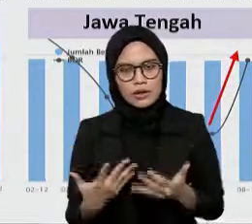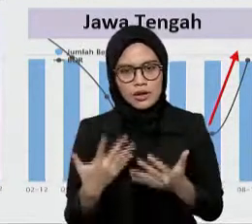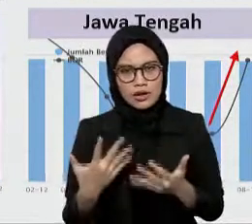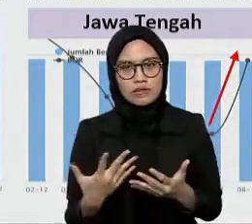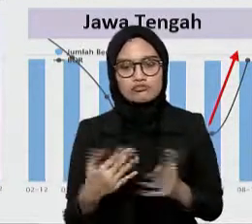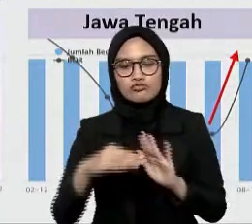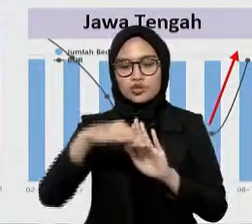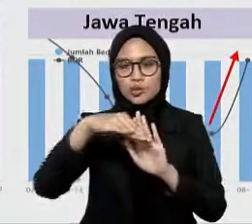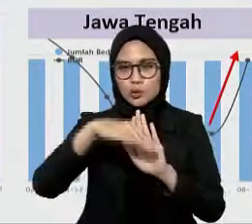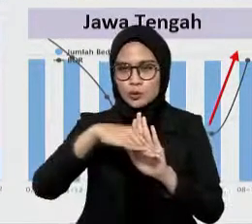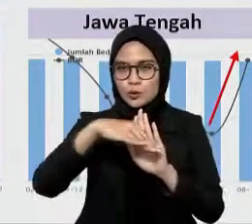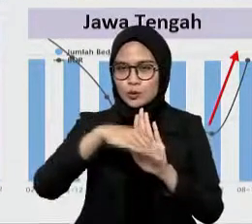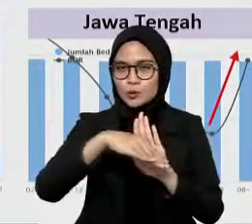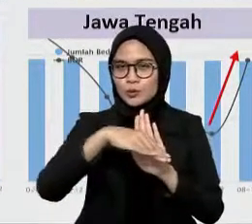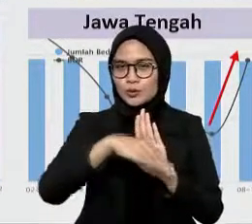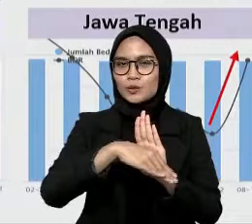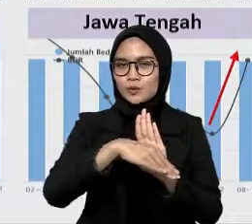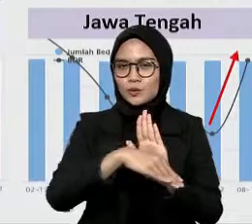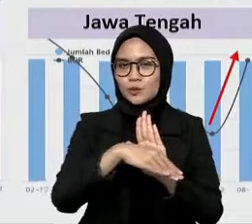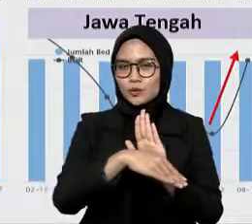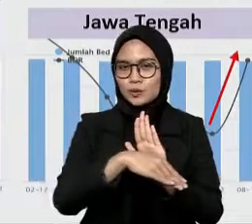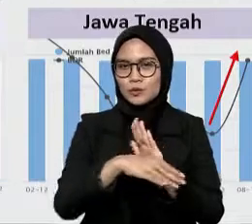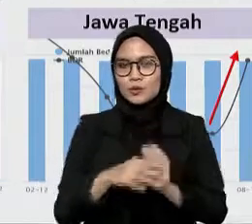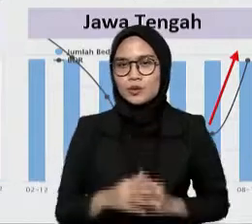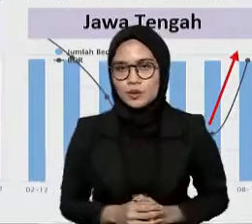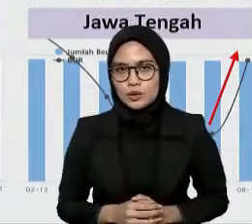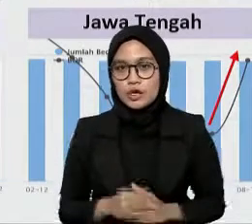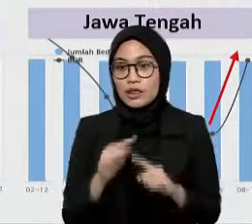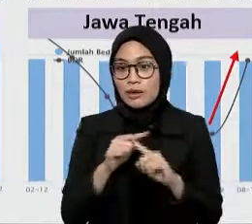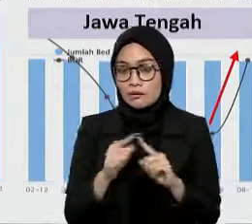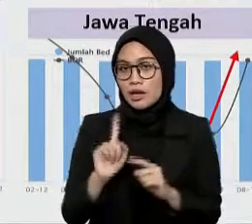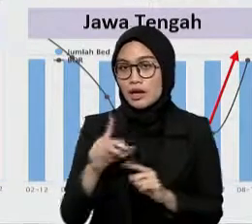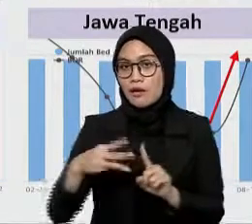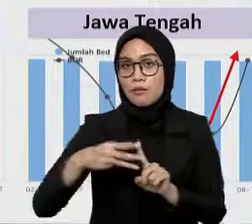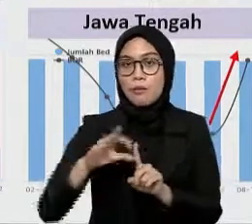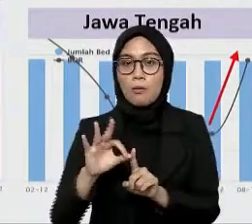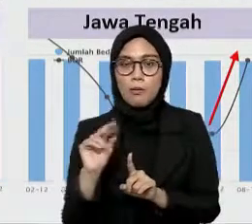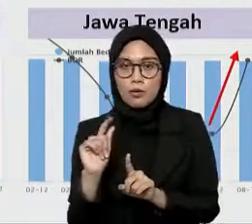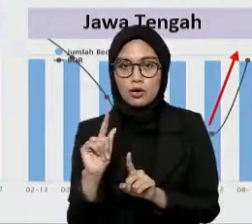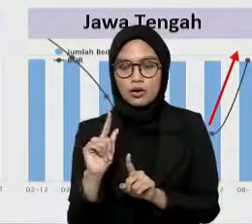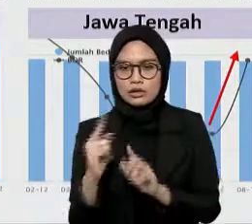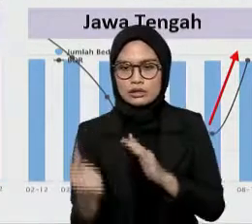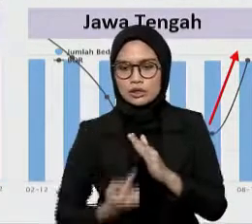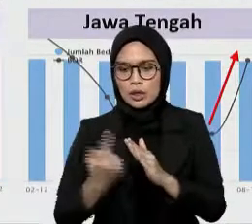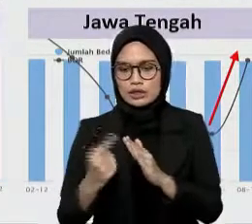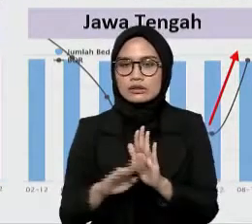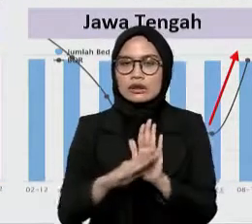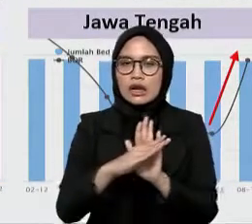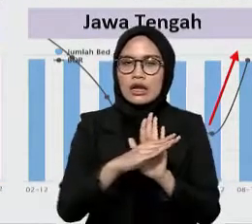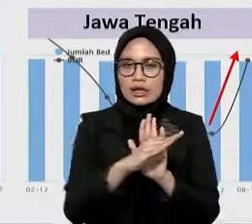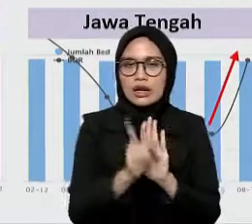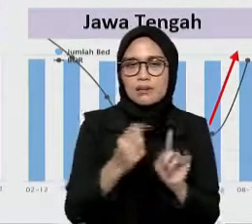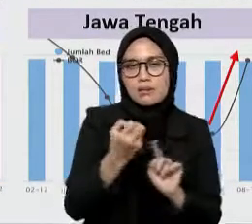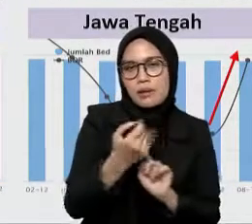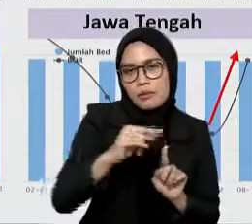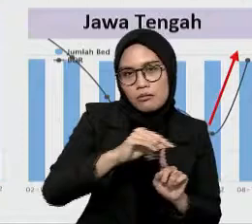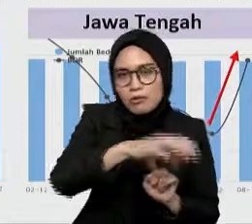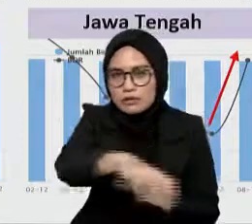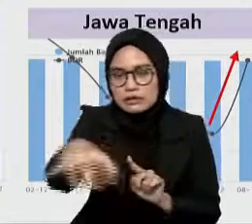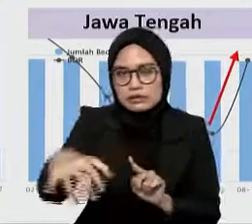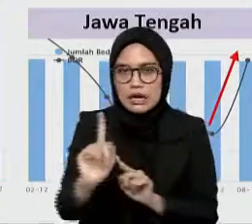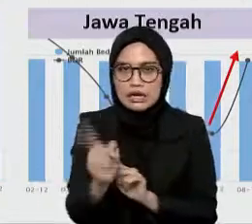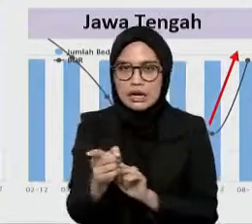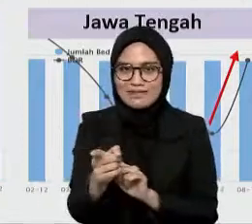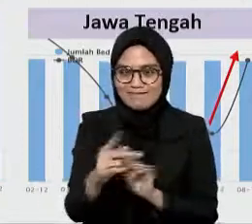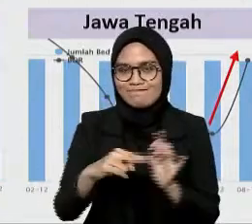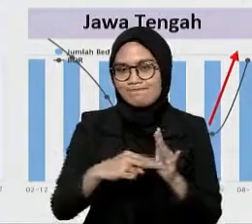menunjukkan tren penurunan, terlihat adanya kenaikan bor isolasi di beberapa provinsi, sehingga kita harus